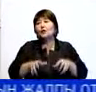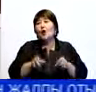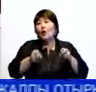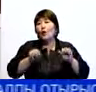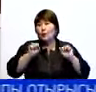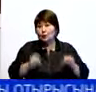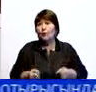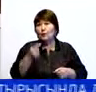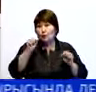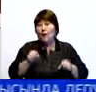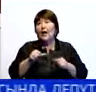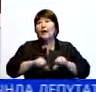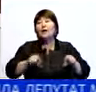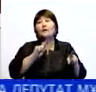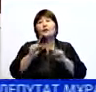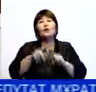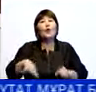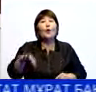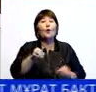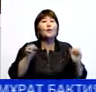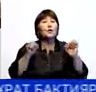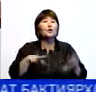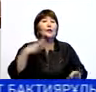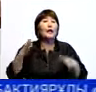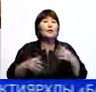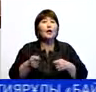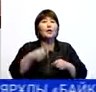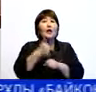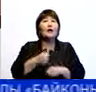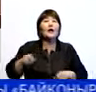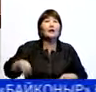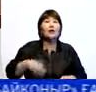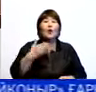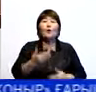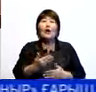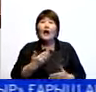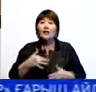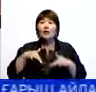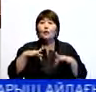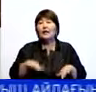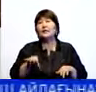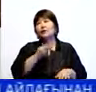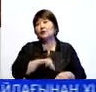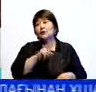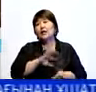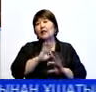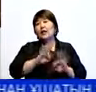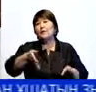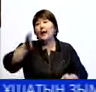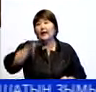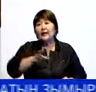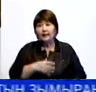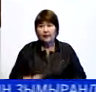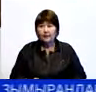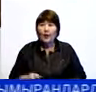туындауы мүмкін. Комиссия отырысында облыстық жұмылдыру дайындығы басқармасының басшысы оның алдын алу бағытында атқарылып жатқан жұмыстарды баяндады.